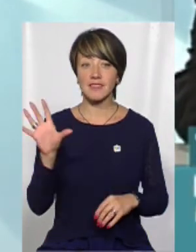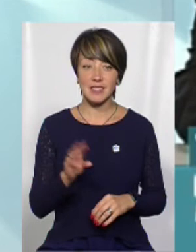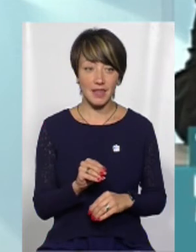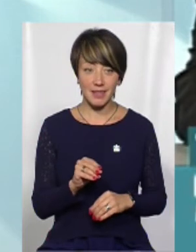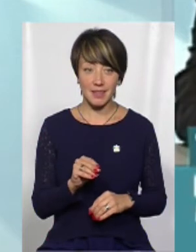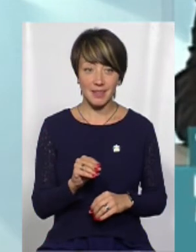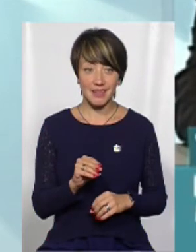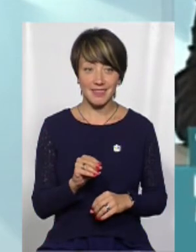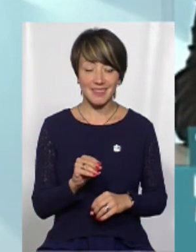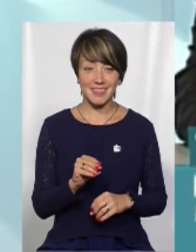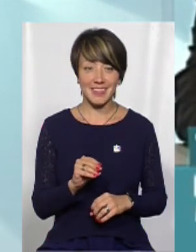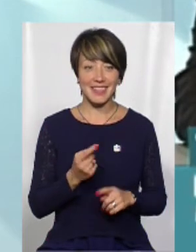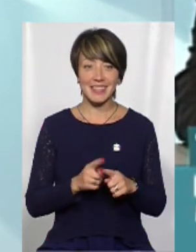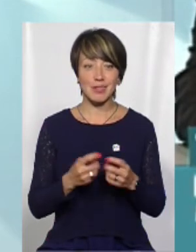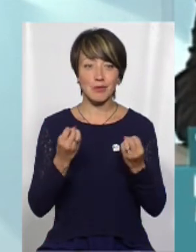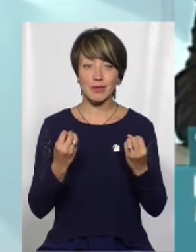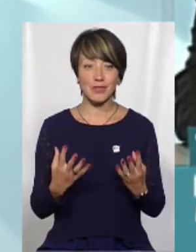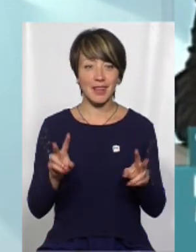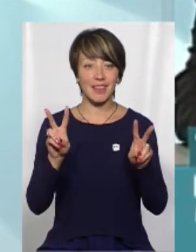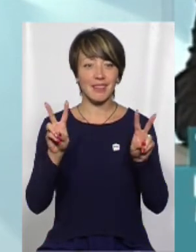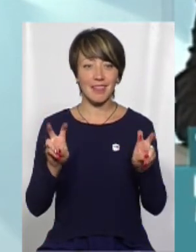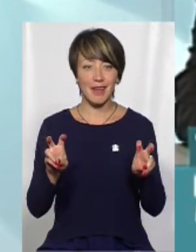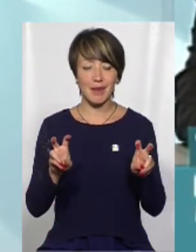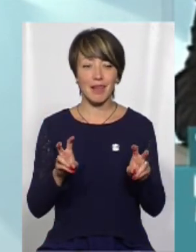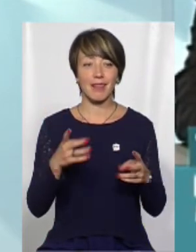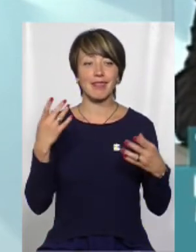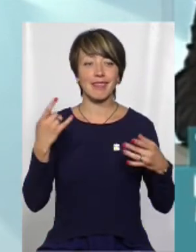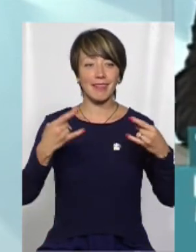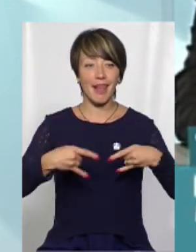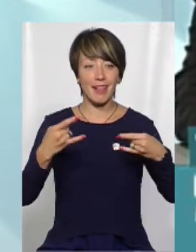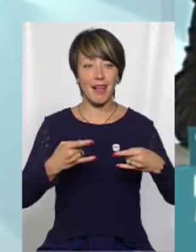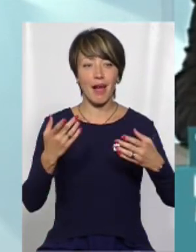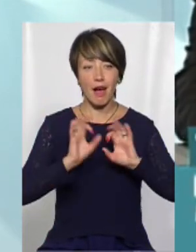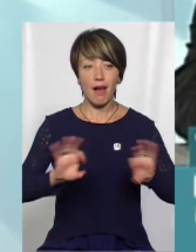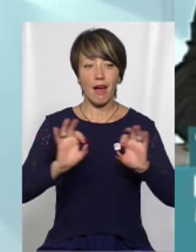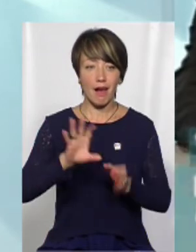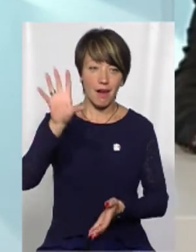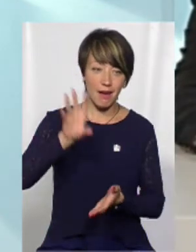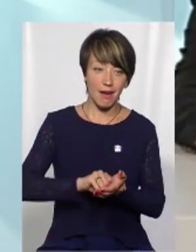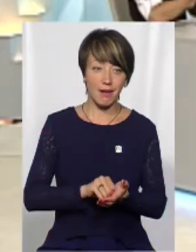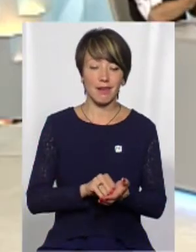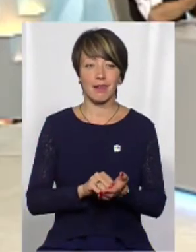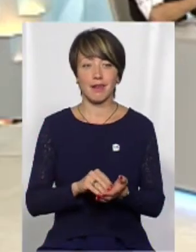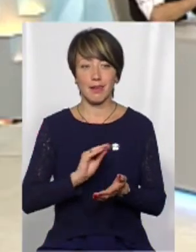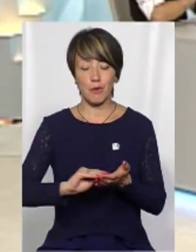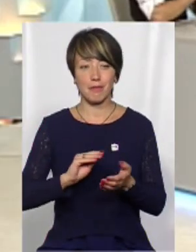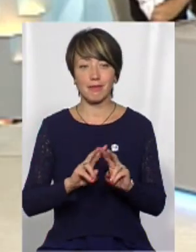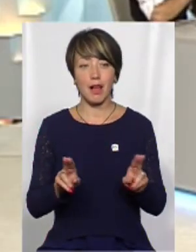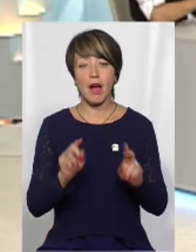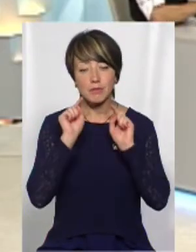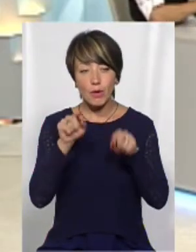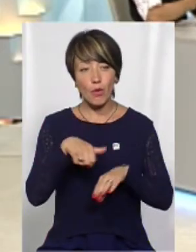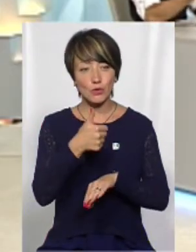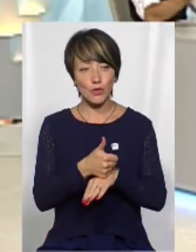une telenovela. Це буде просто телероман. А можете акцентувати увагу на